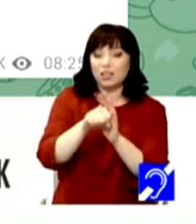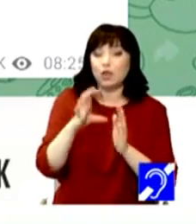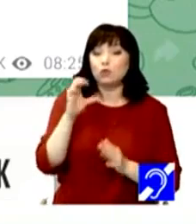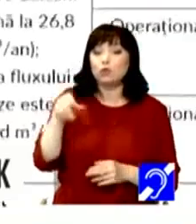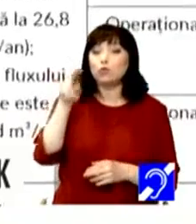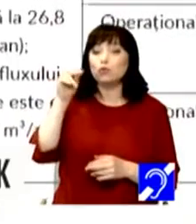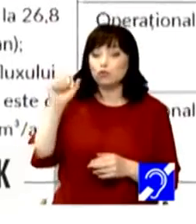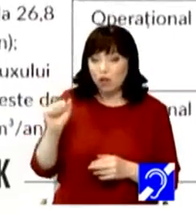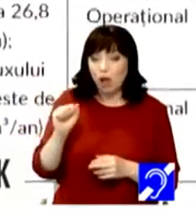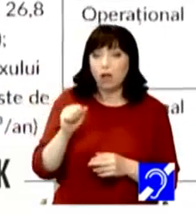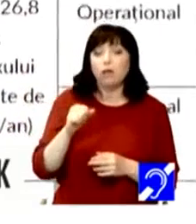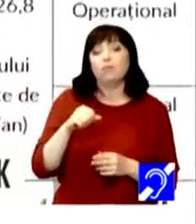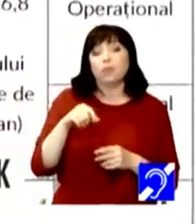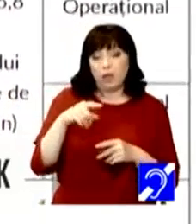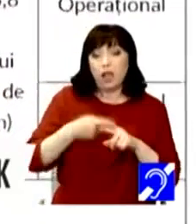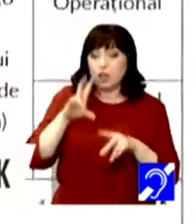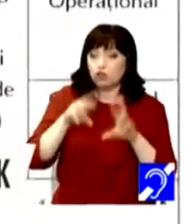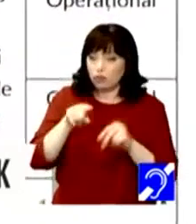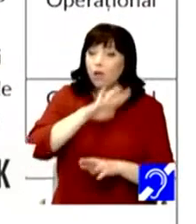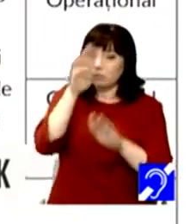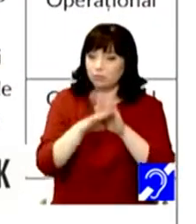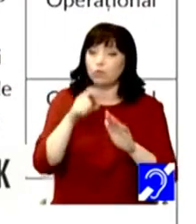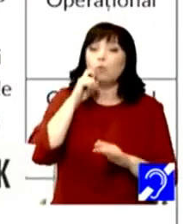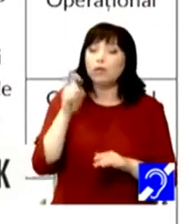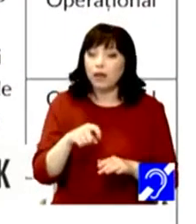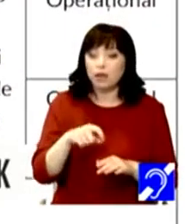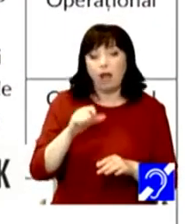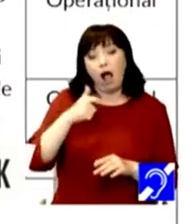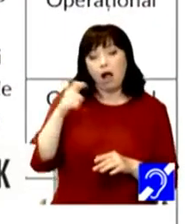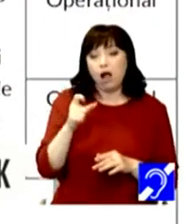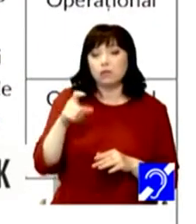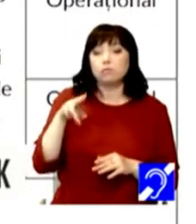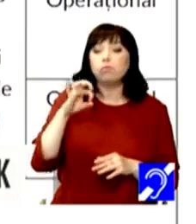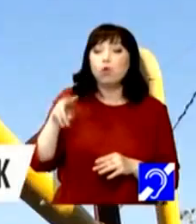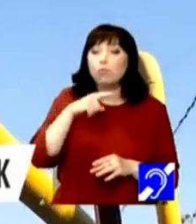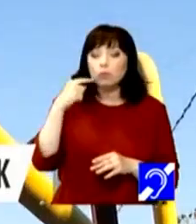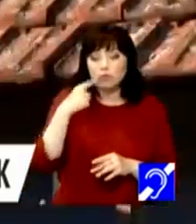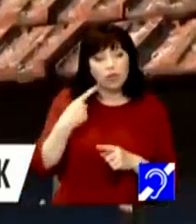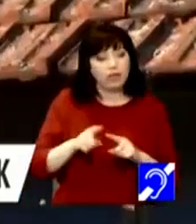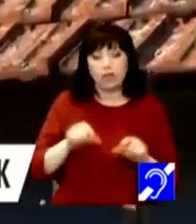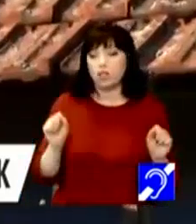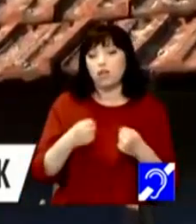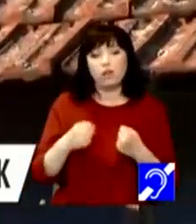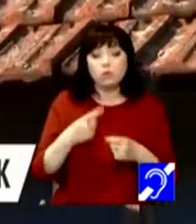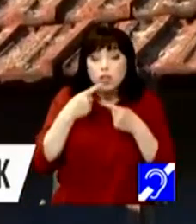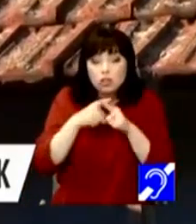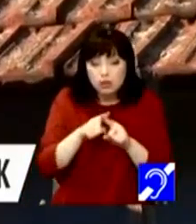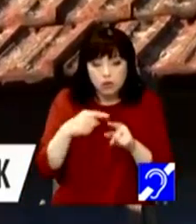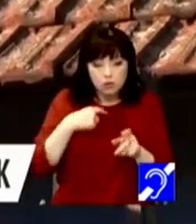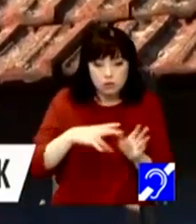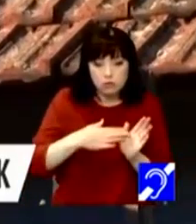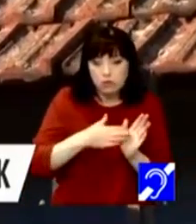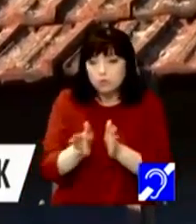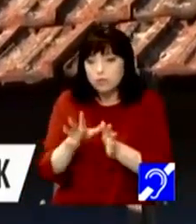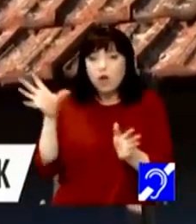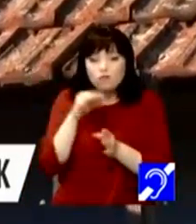Sudja, controlat de autoritățile ucrainene. Gazprom spune însă că este imposibil tehnologic să transfere